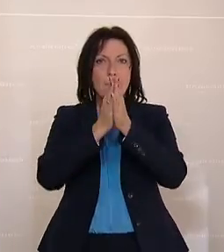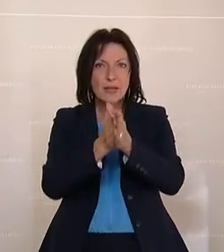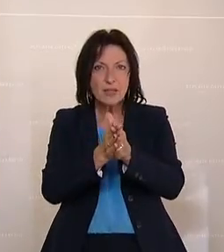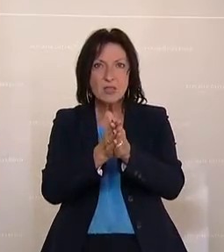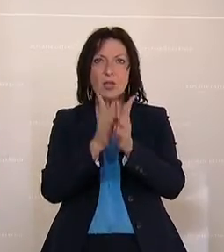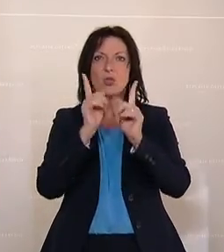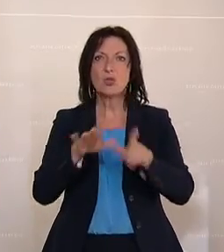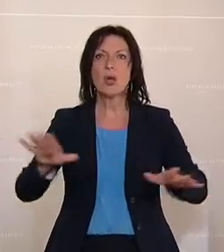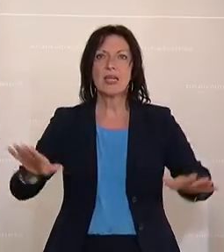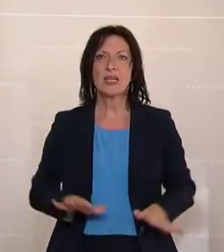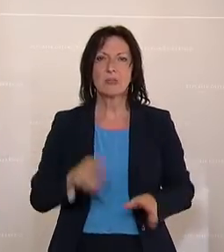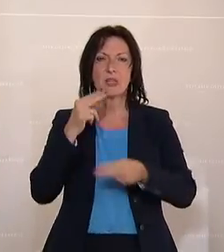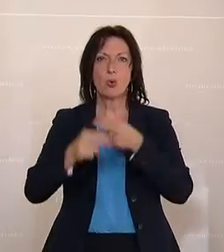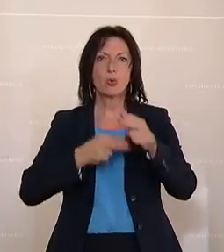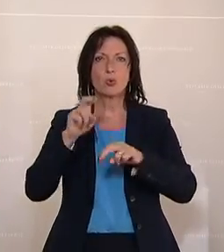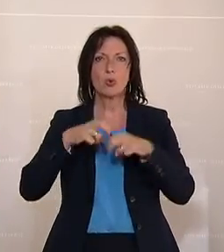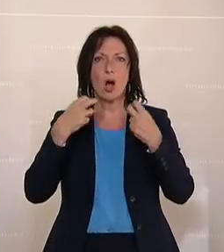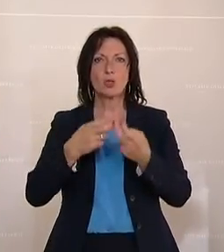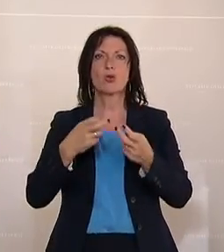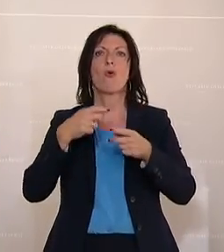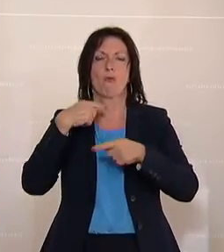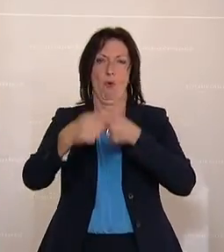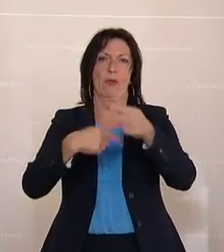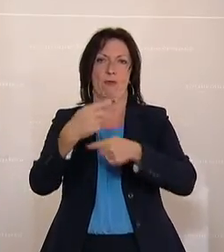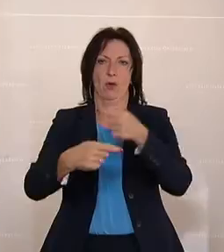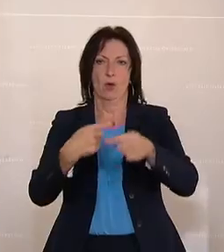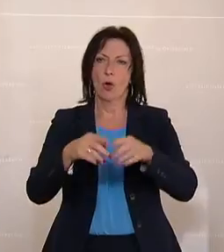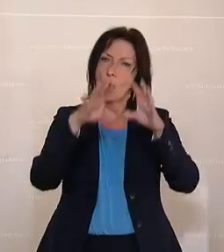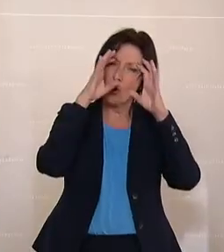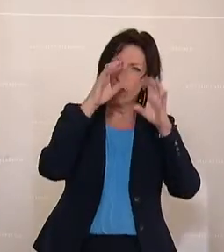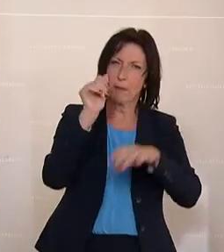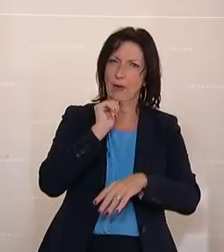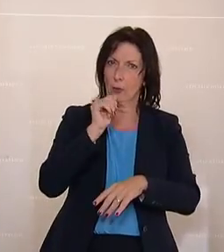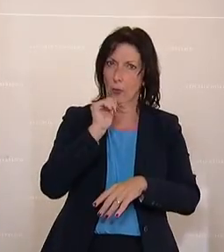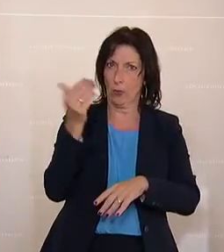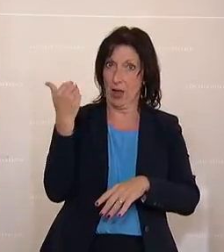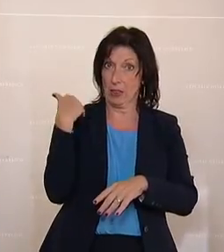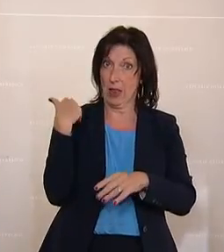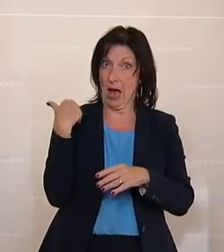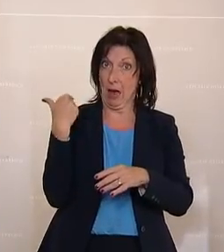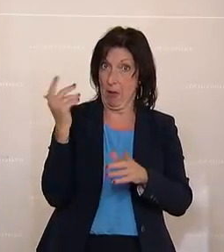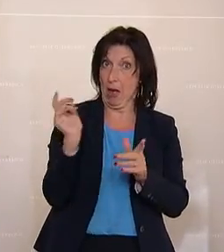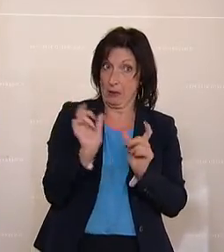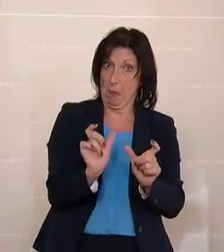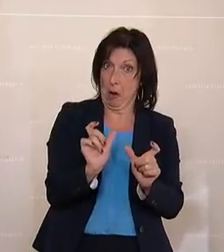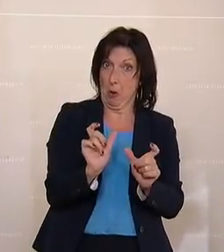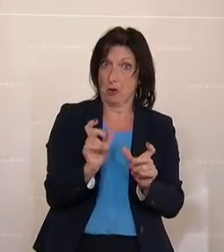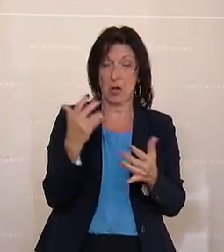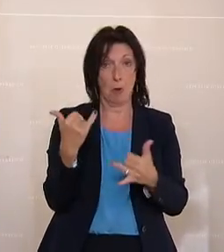des Ibiza-U-Ausschusses. ÖVP und Grüne haben damals gemauert und ich glaube, heute wäre es Ihnen aber